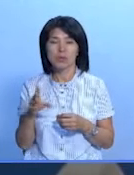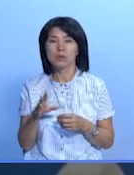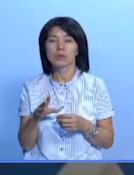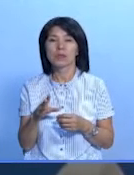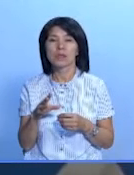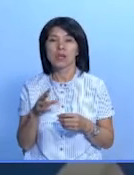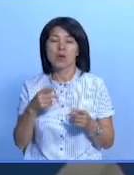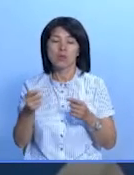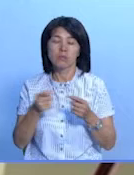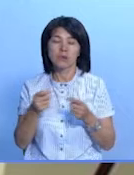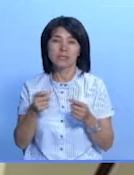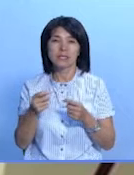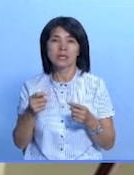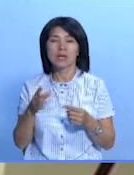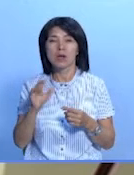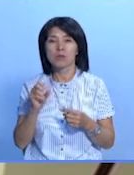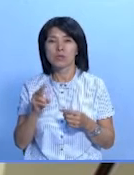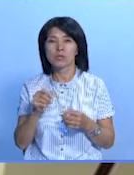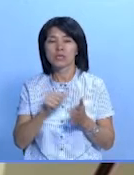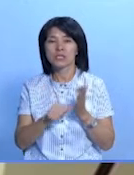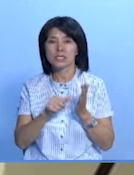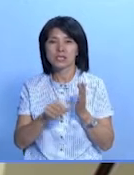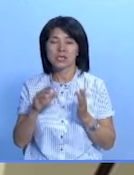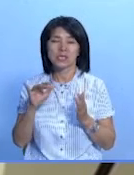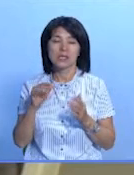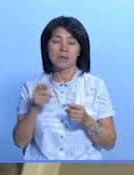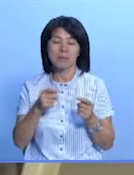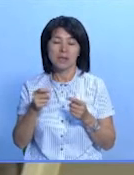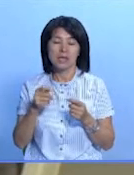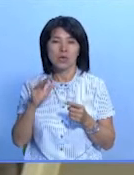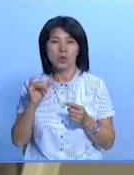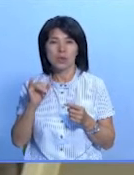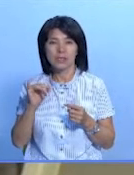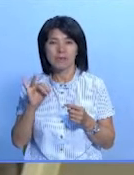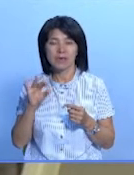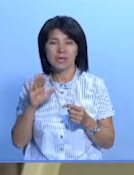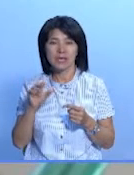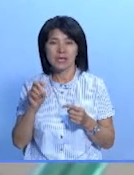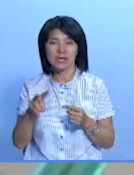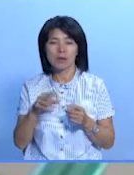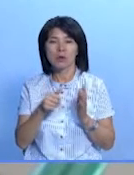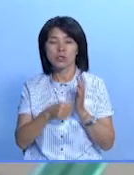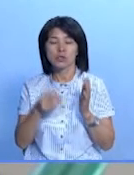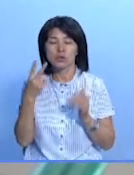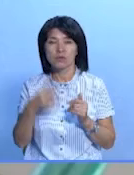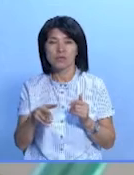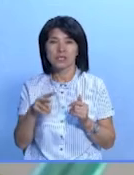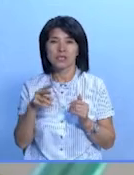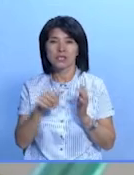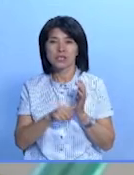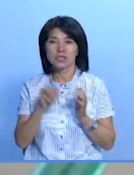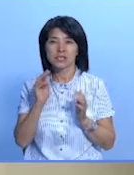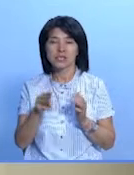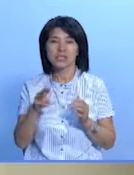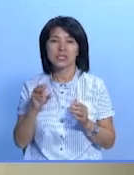а Управление здравоохранения Акмолинской области приобрело 60 аппаратов ИВЛ на 37 миллионов 200 тысяч тенге, то есть тоже по 620 тысяч тенге за один аппарат.